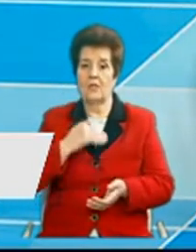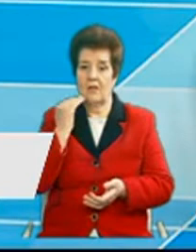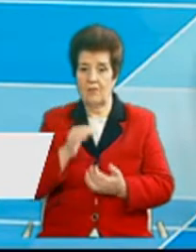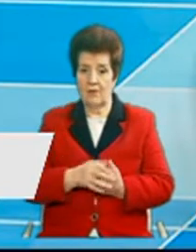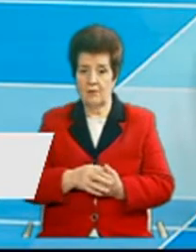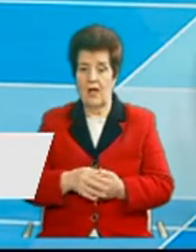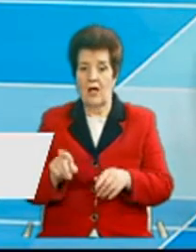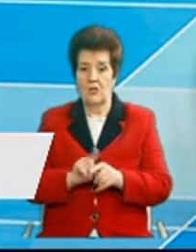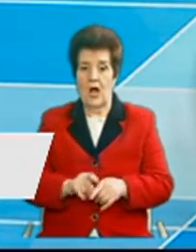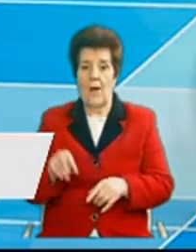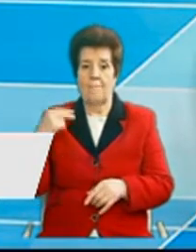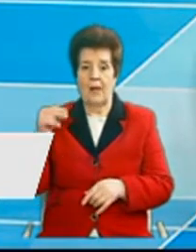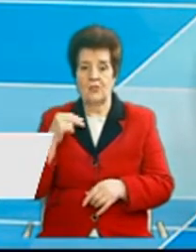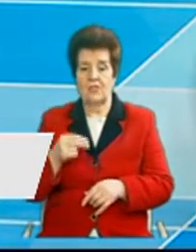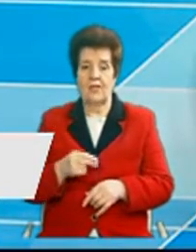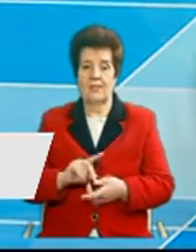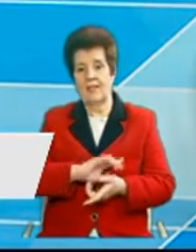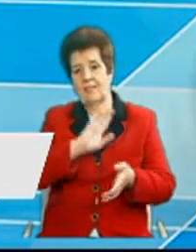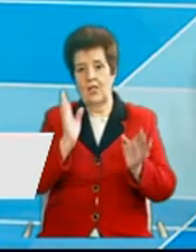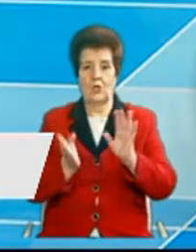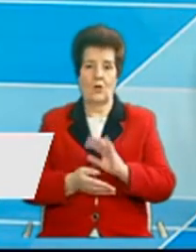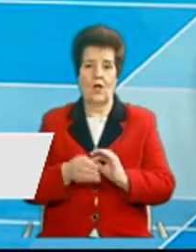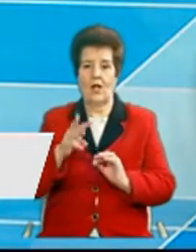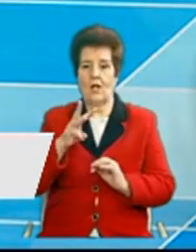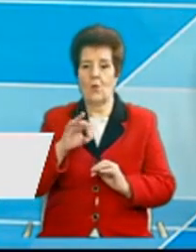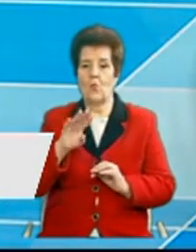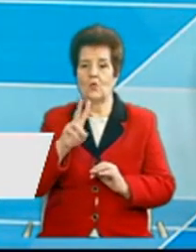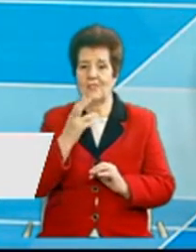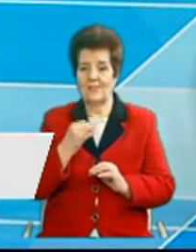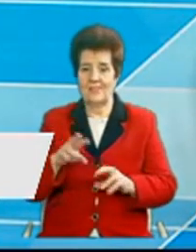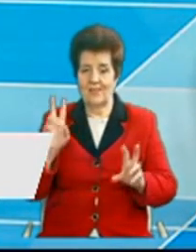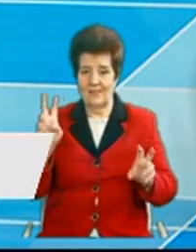un așa președinte să întoarcă munții să restarteze Republica Moldova.